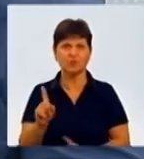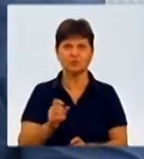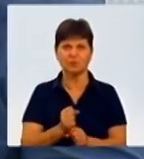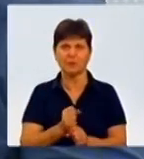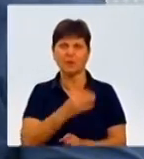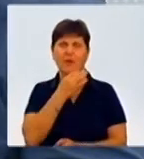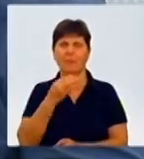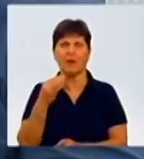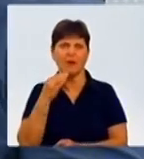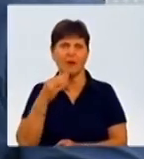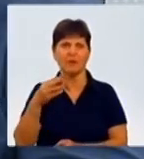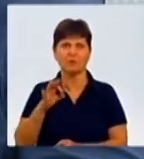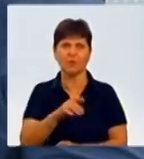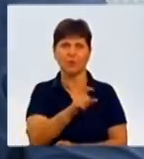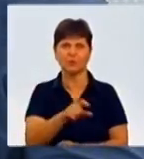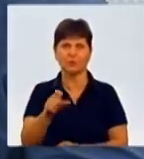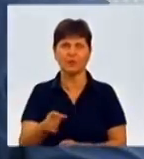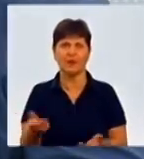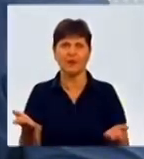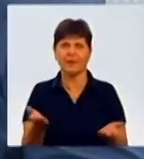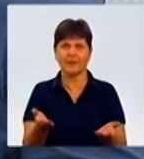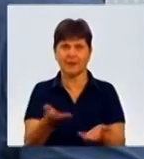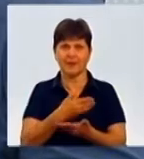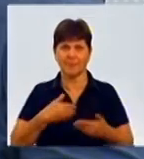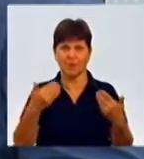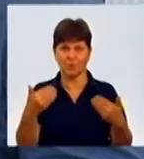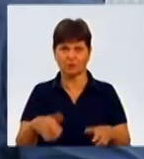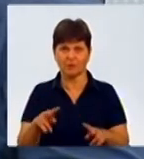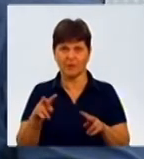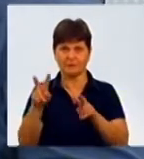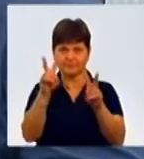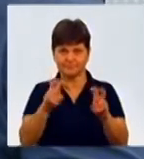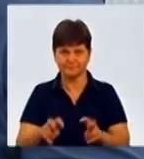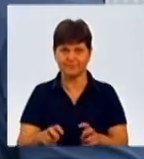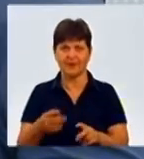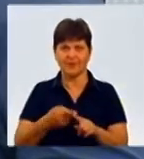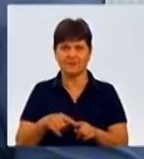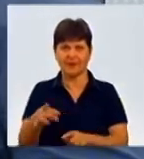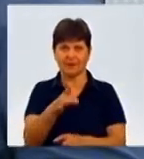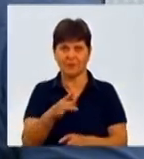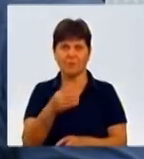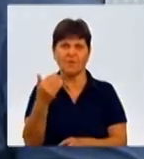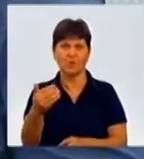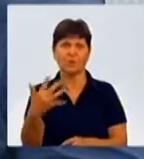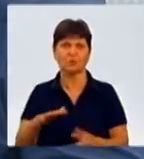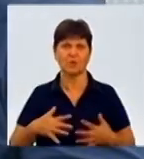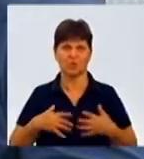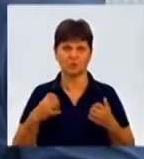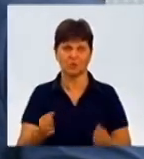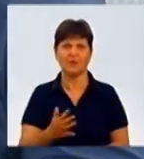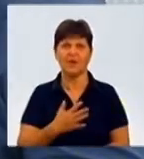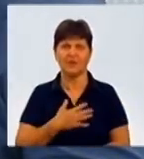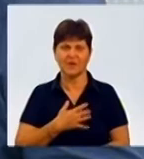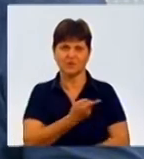цих людей, яких ми вже оглядали, з цих районів, які знаходились вже з цим діагнозом, вони вже оздоровлені в нашому